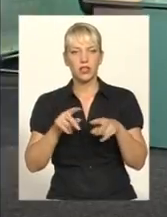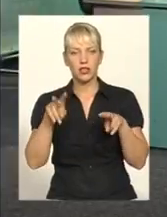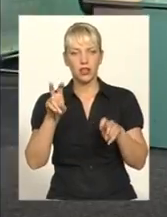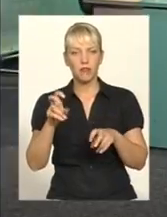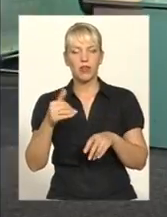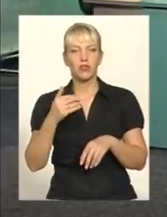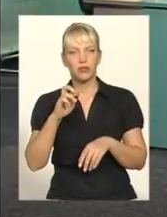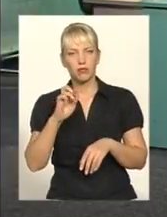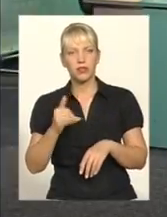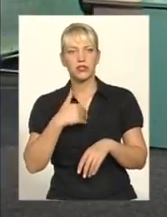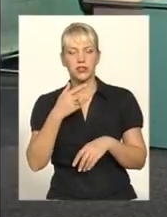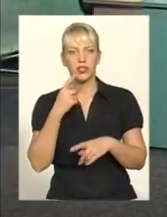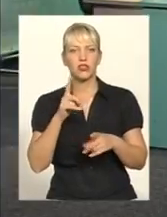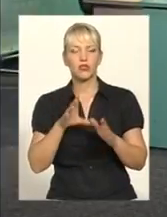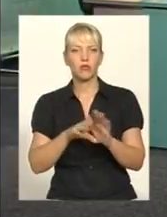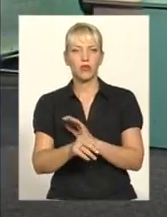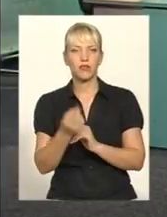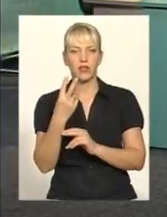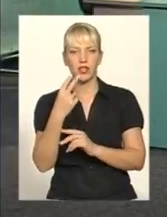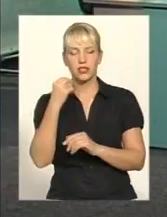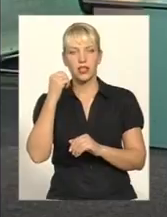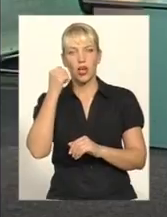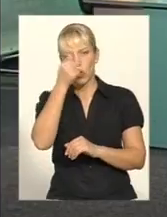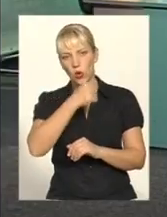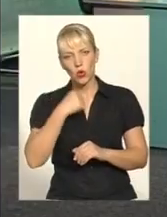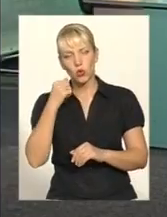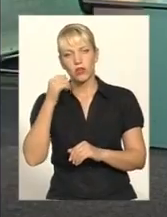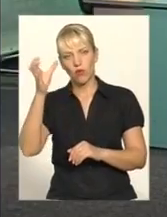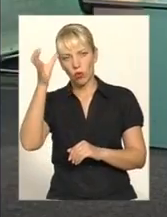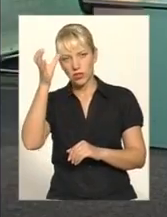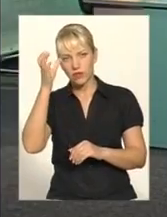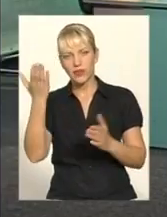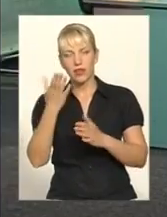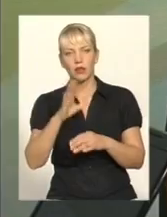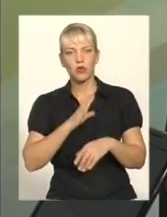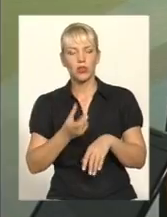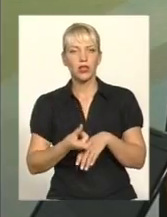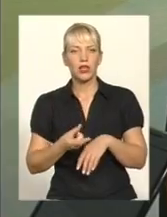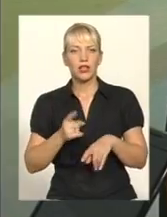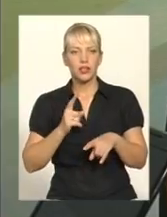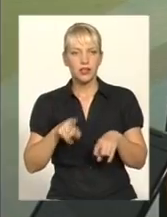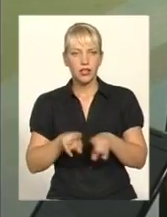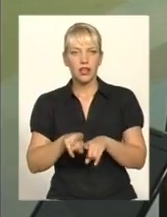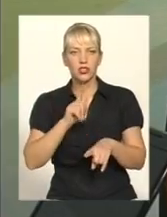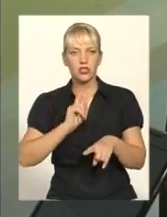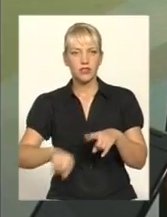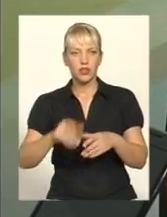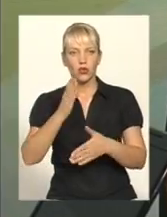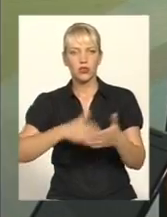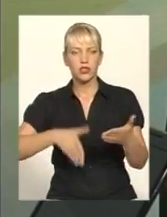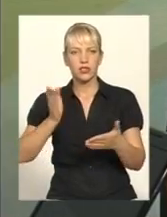що запровадження 12-річної освіти, яке було так надзвичайно швидко